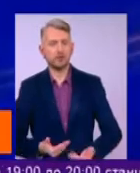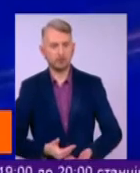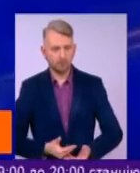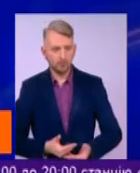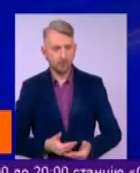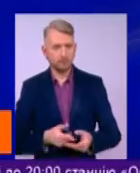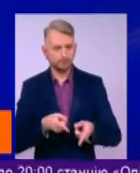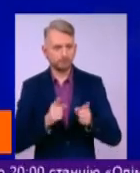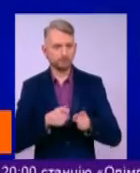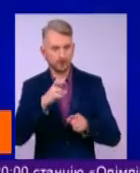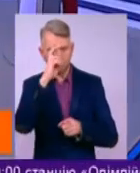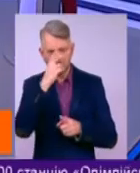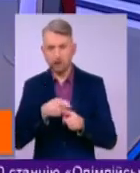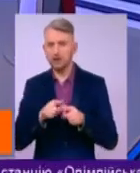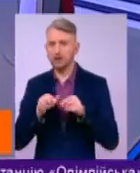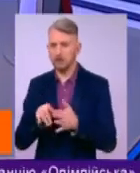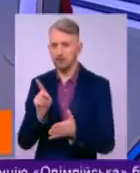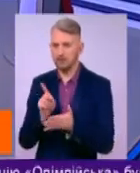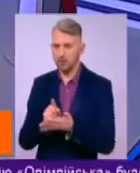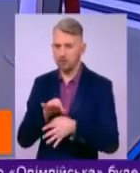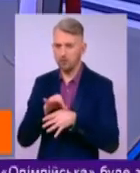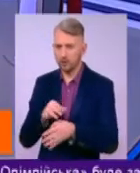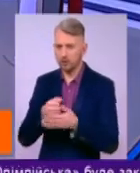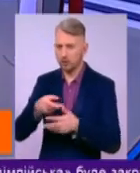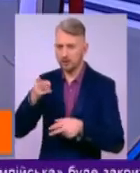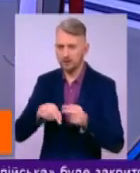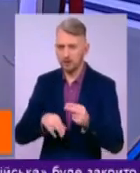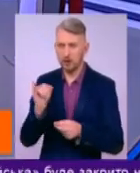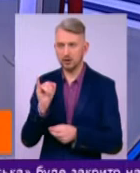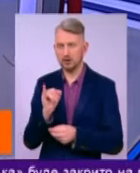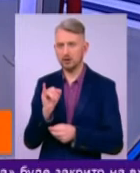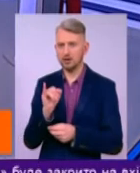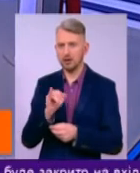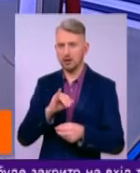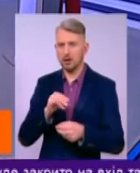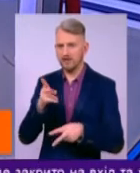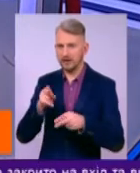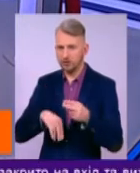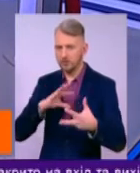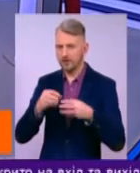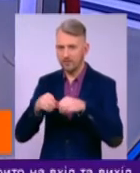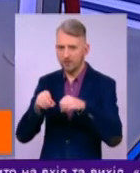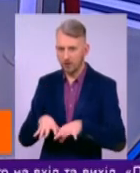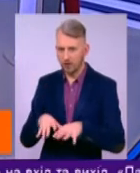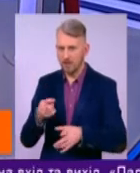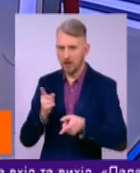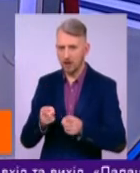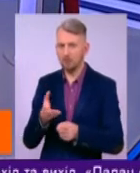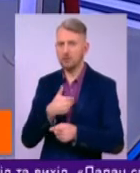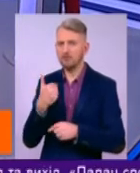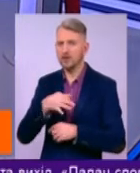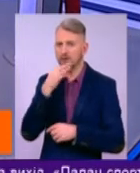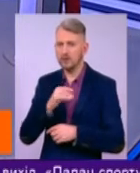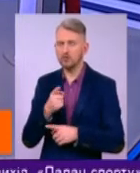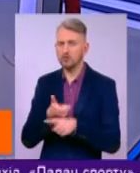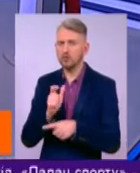державі. Відповідно, ці справи мають доводитися до кінця і вироками закінчуватися так. Реальними. Так? Але ми вже сказали про те, що